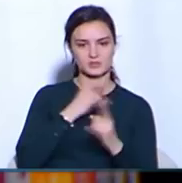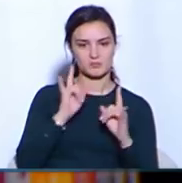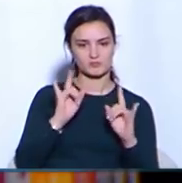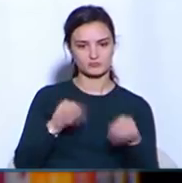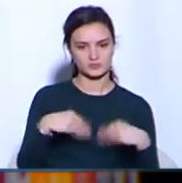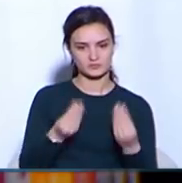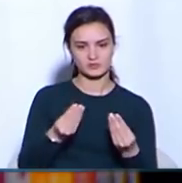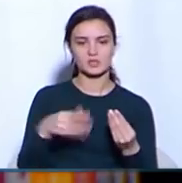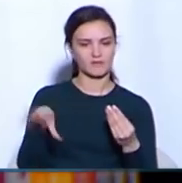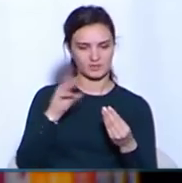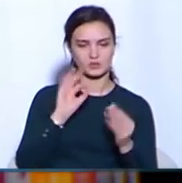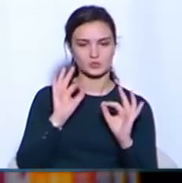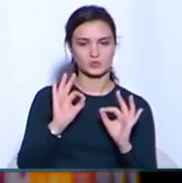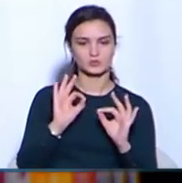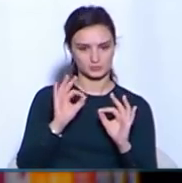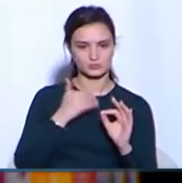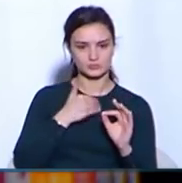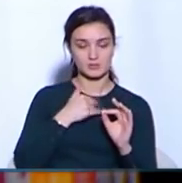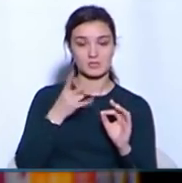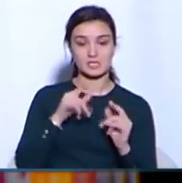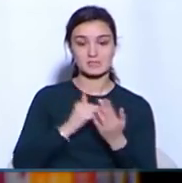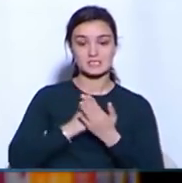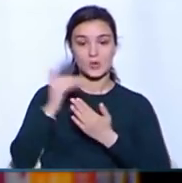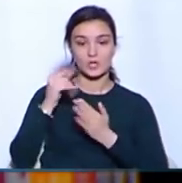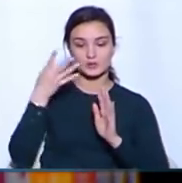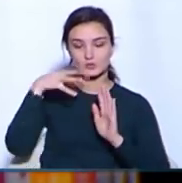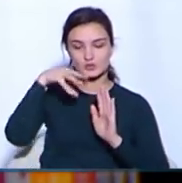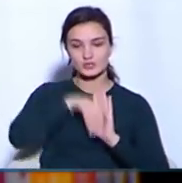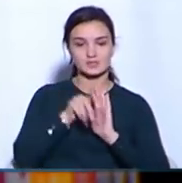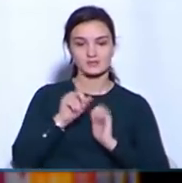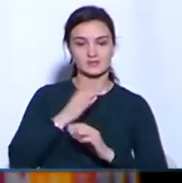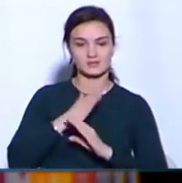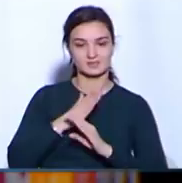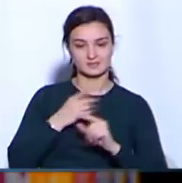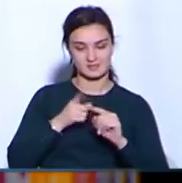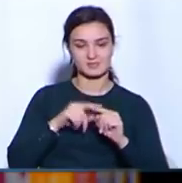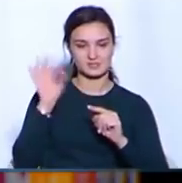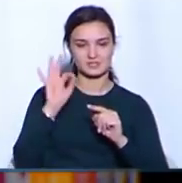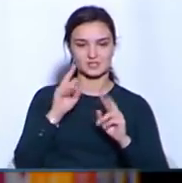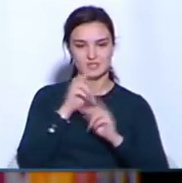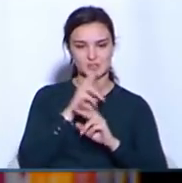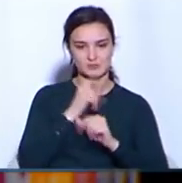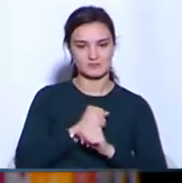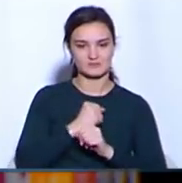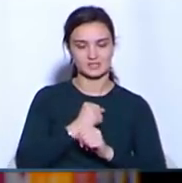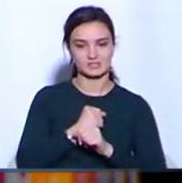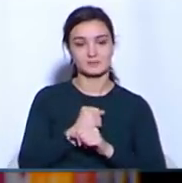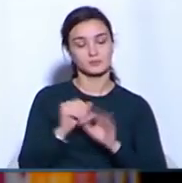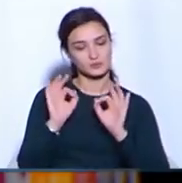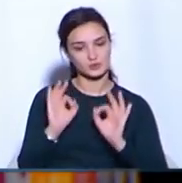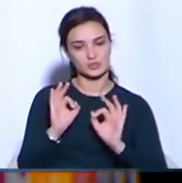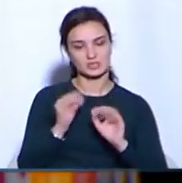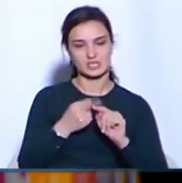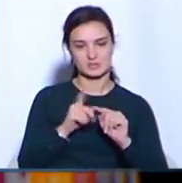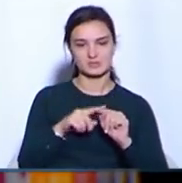ბავშვისთვის, ამას არავინ არ დაობს. მაგრამ ეს საუკეთესო რაში მდგომარეობს, ამაში ხშირად ვუშვებთ შეცდომებს. და სწორედ